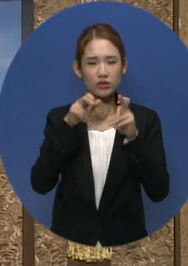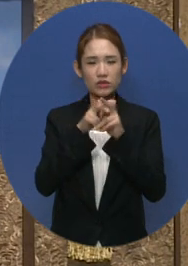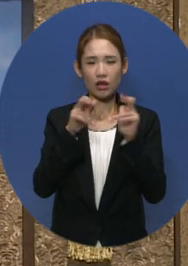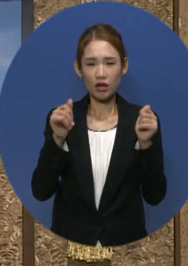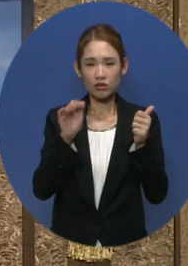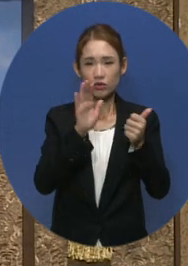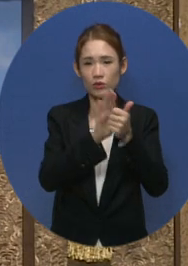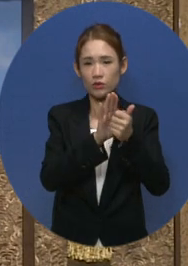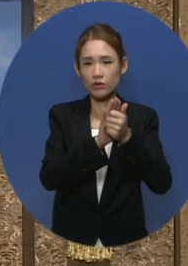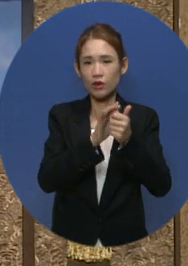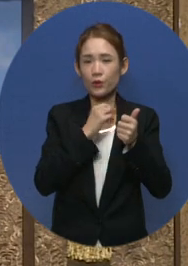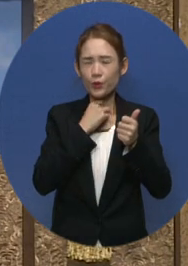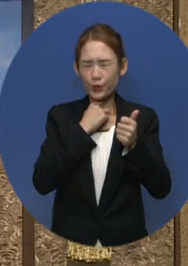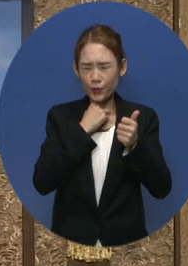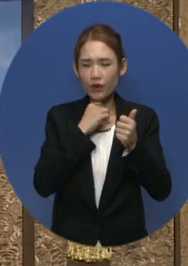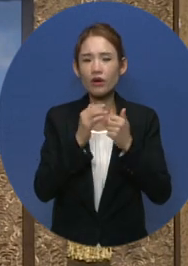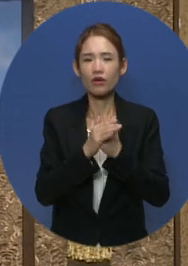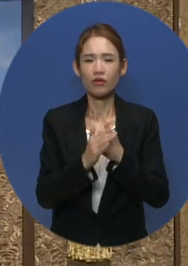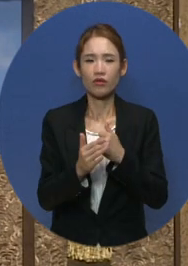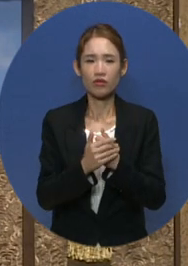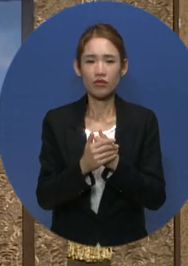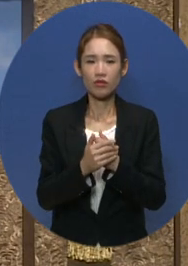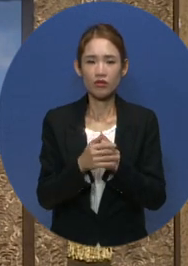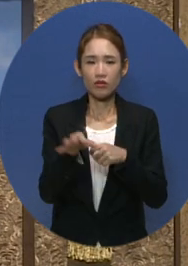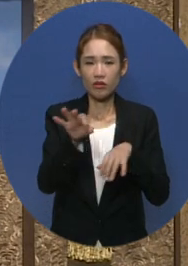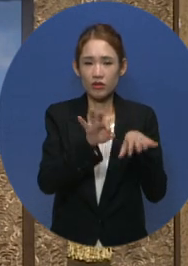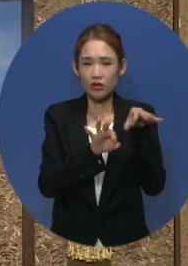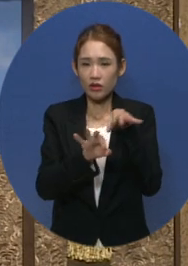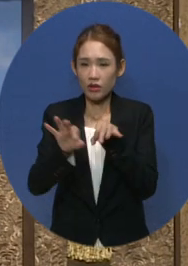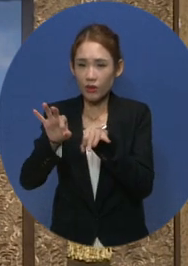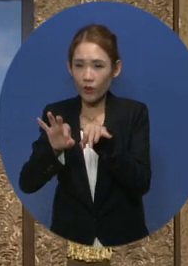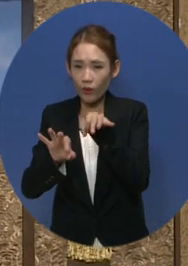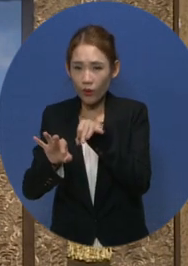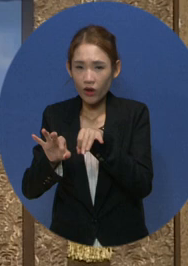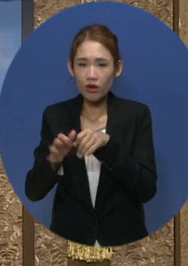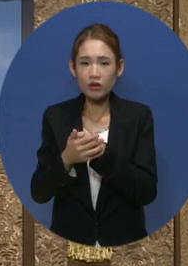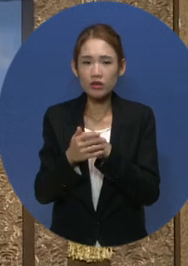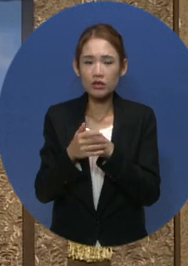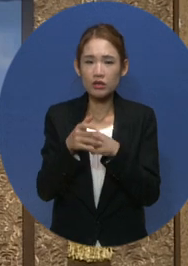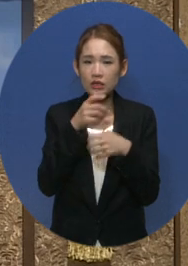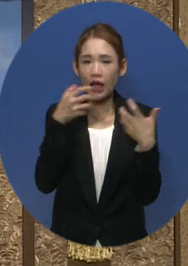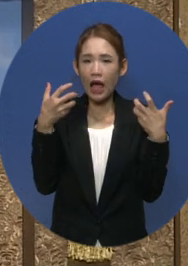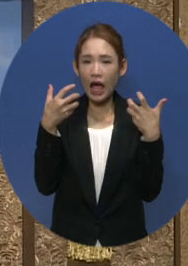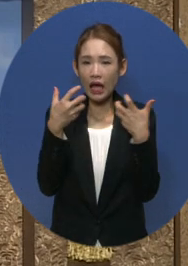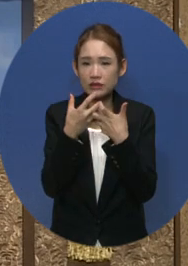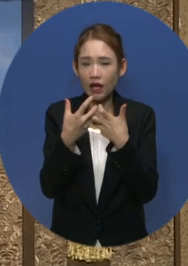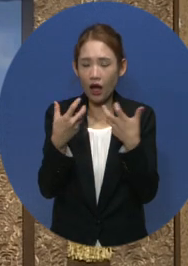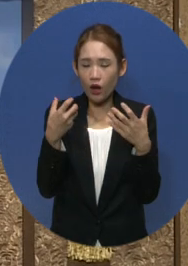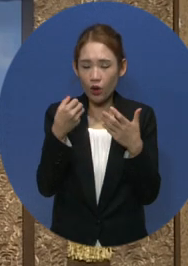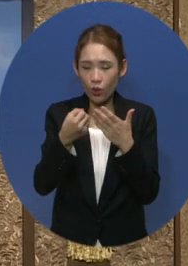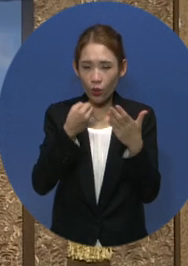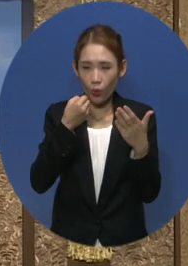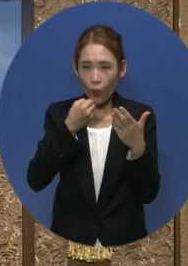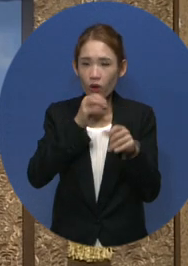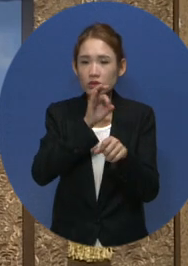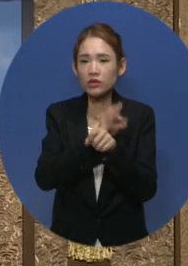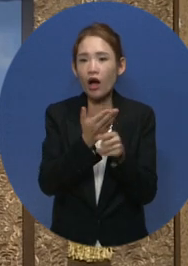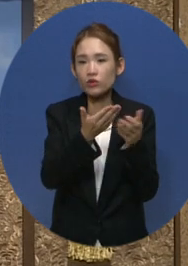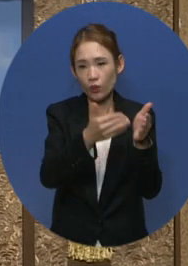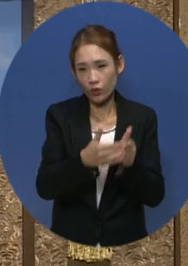그 장애인을 돕고 싶은 마음에서 십시일반 돈을 걷어가지고 냉장고를 사주셨어요.